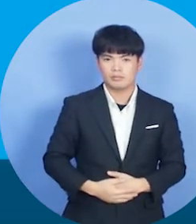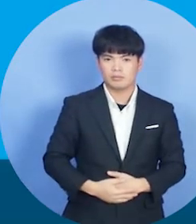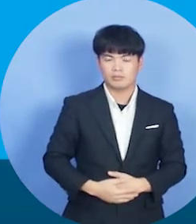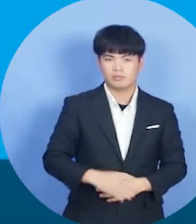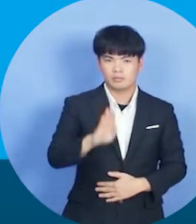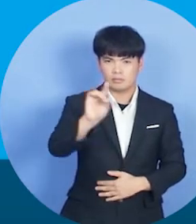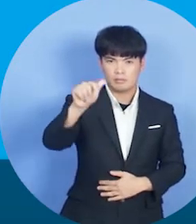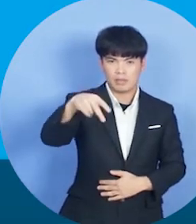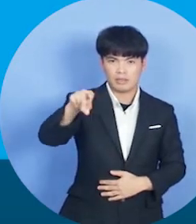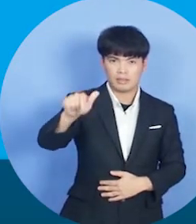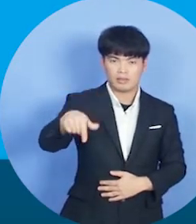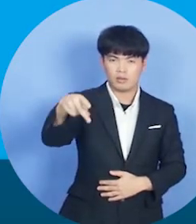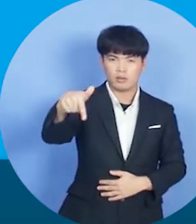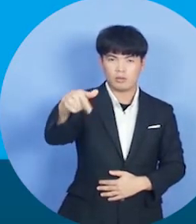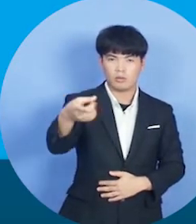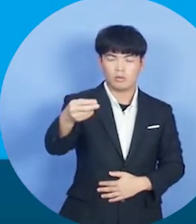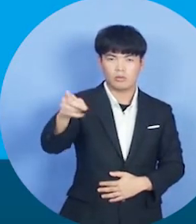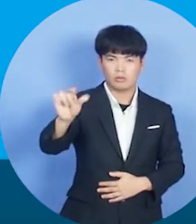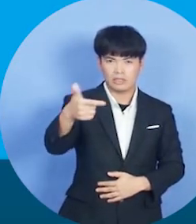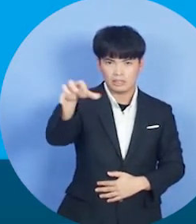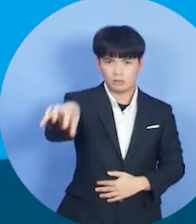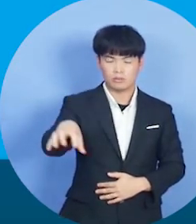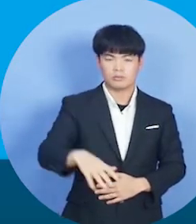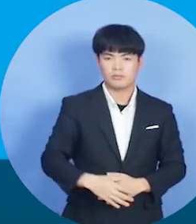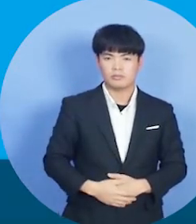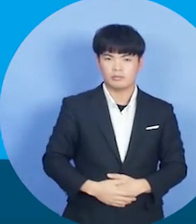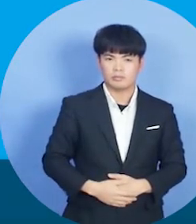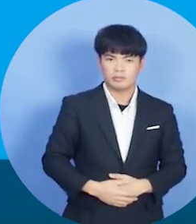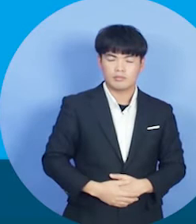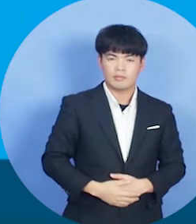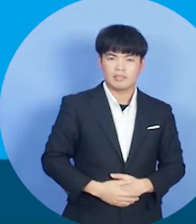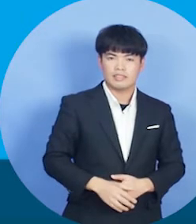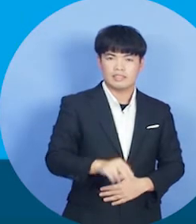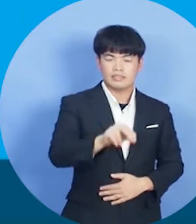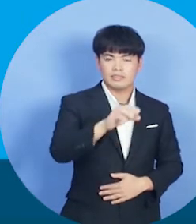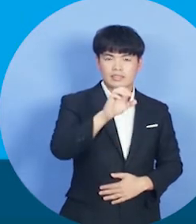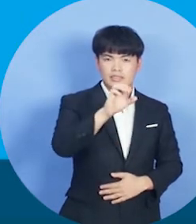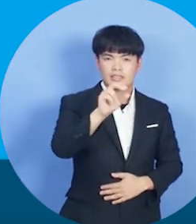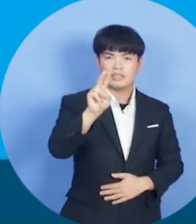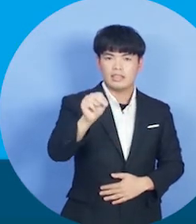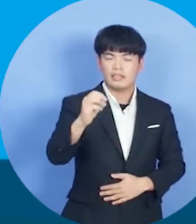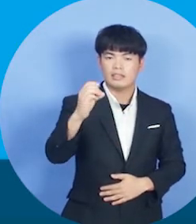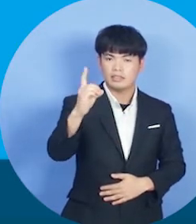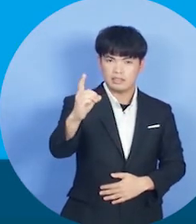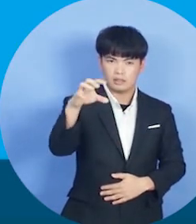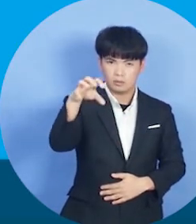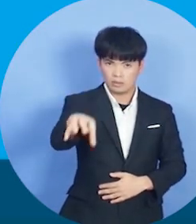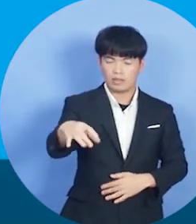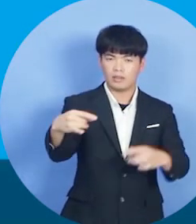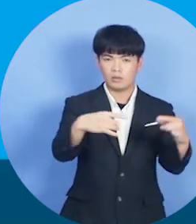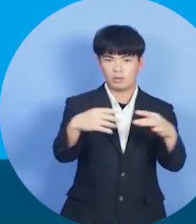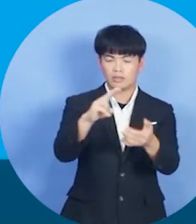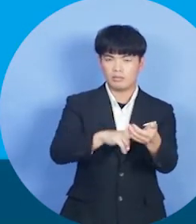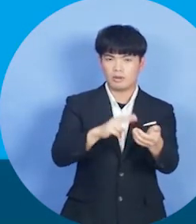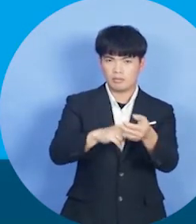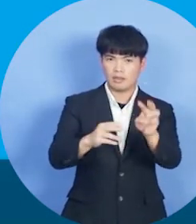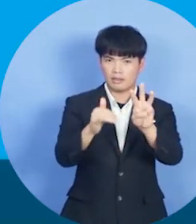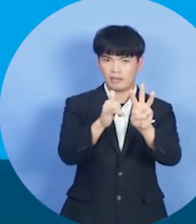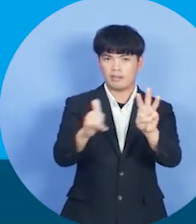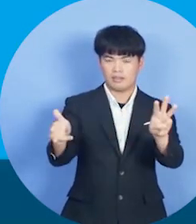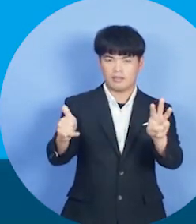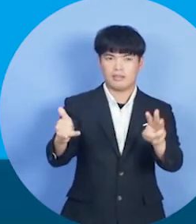근무지는 천안시 서북구 백석공단 1로입니다. 주식회사 ENT 플러스에서 통신기기 판매원 3명을